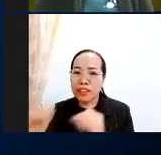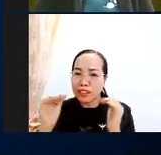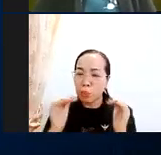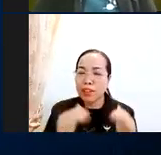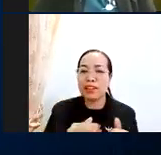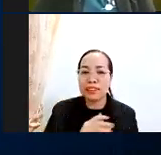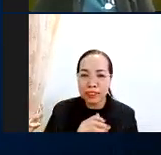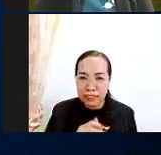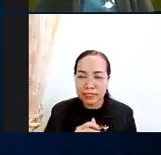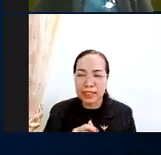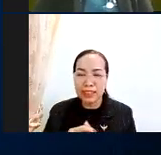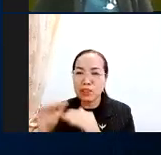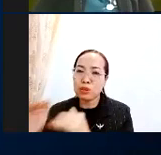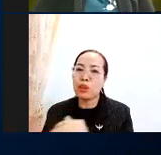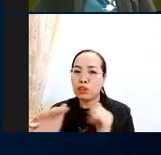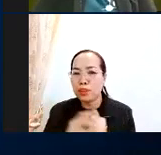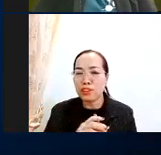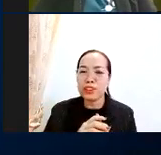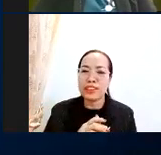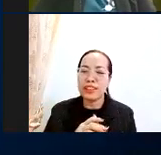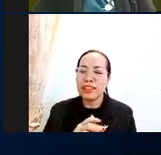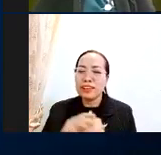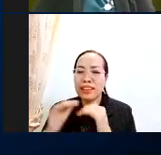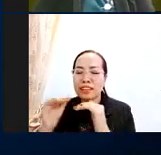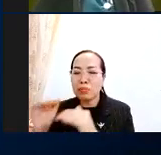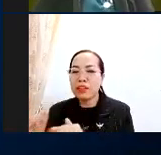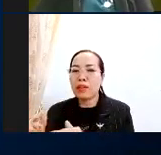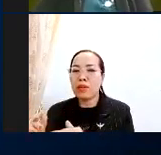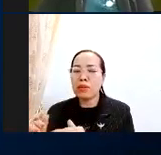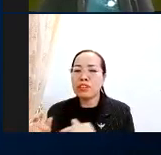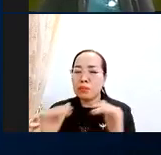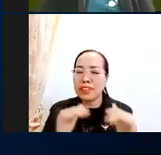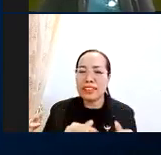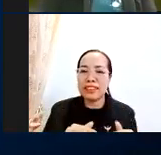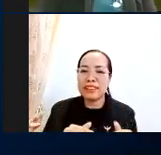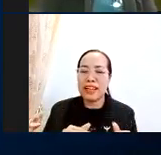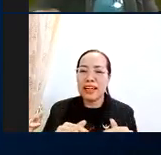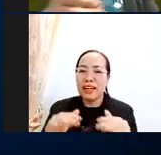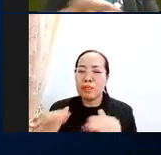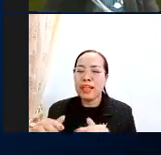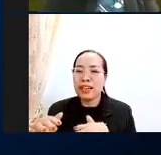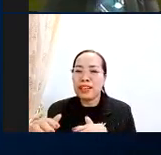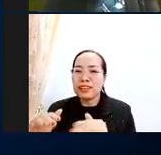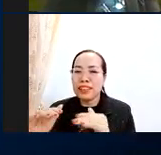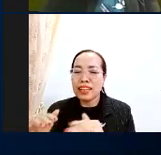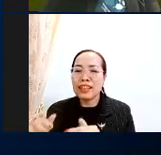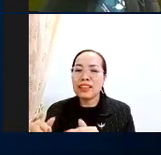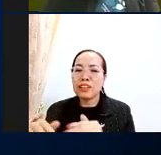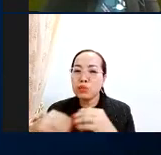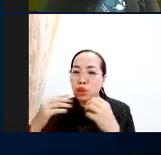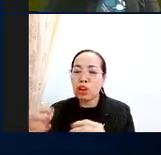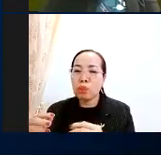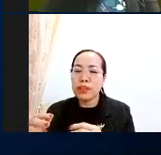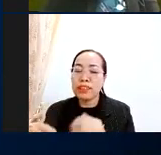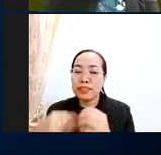côn nên nhân nhóm miên đọc chạy tiệt chà nó không chùm nua tô mít cơ đôi khi nghĩa chà nhóm miên côn nhóm miên chạy chà bây đè tình nên hai cái